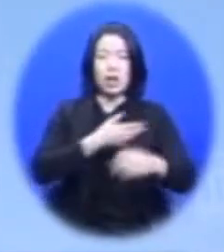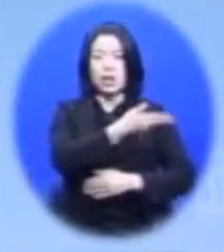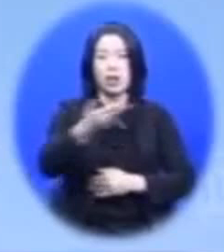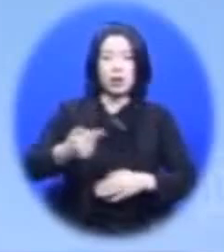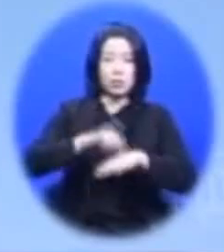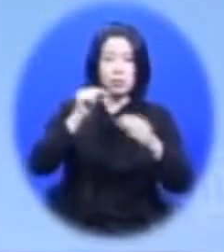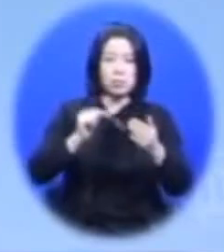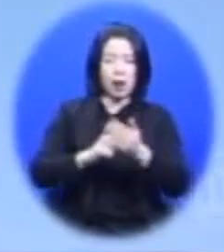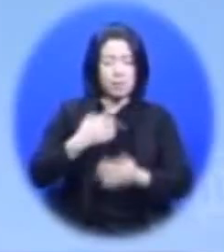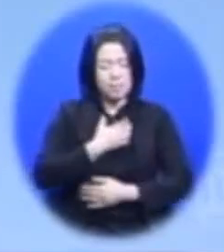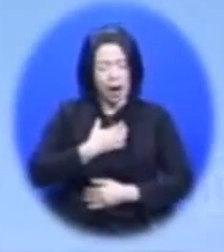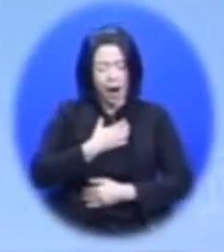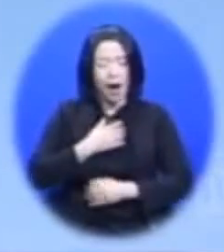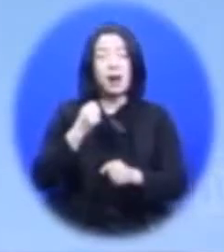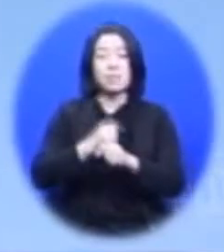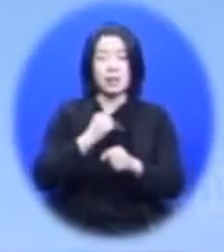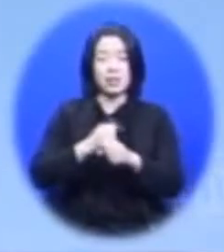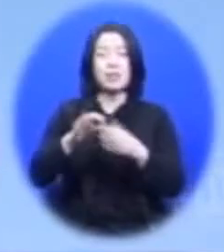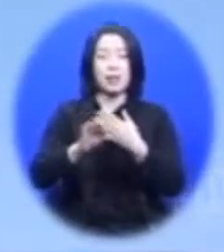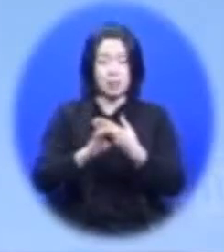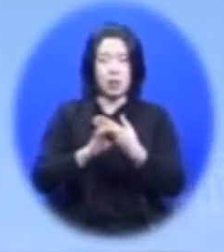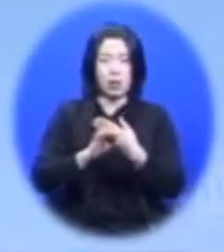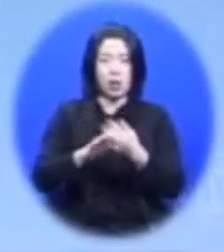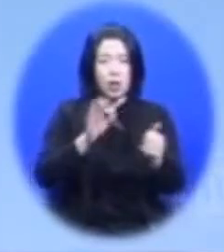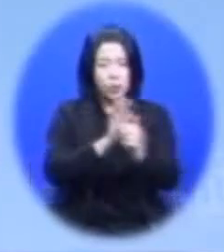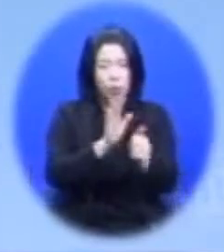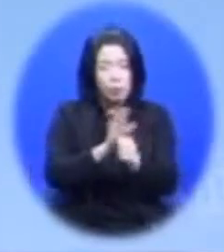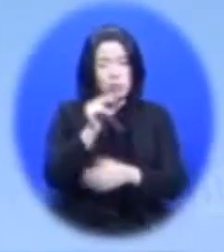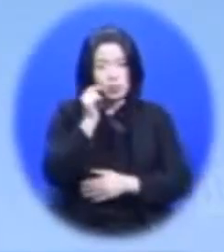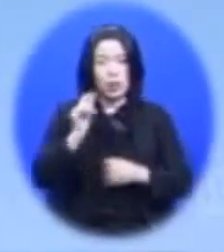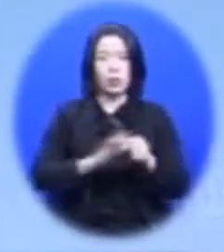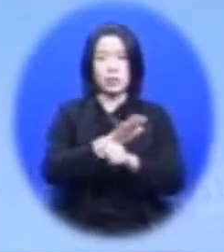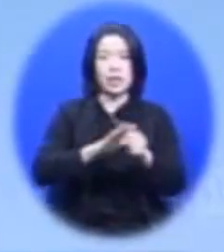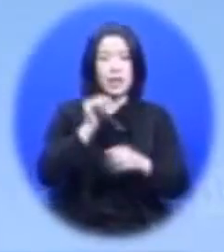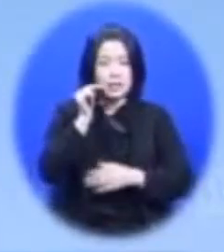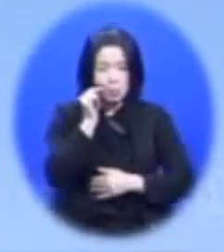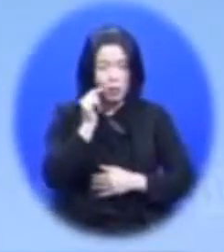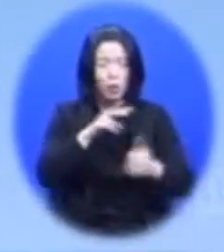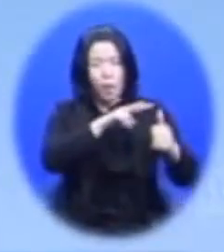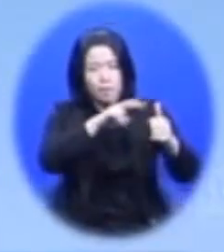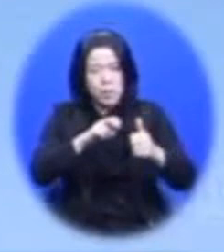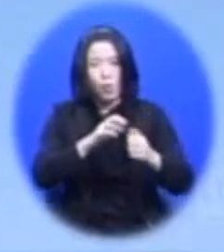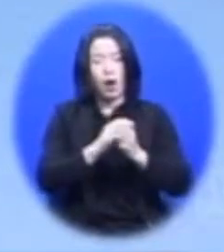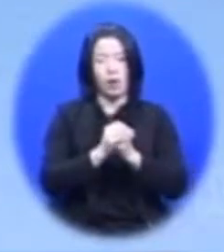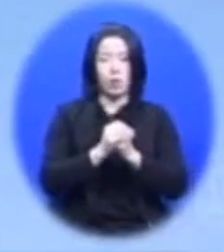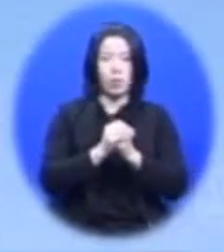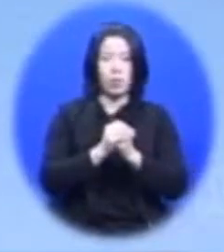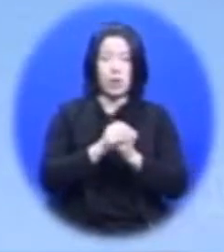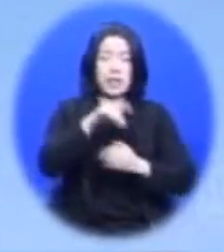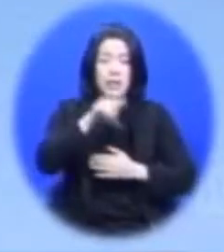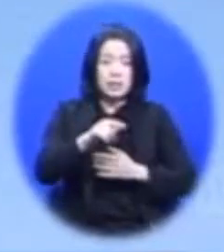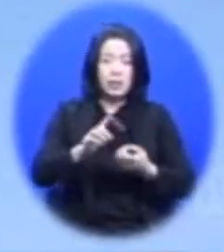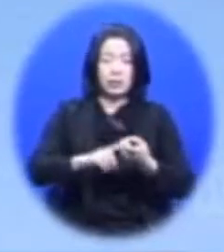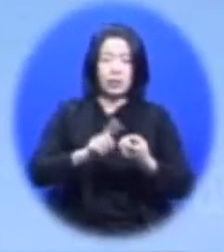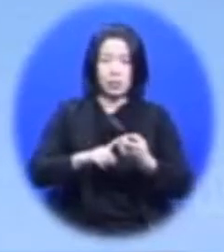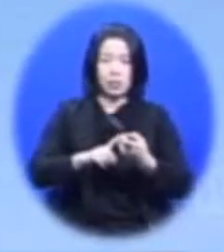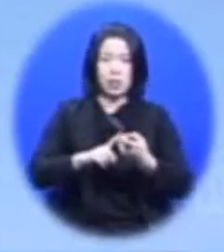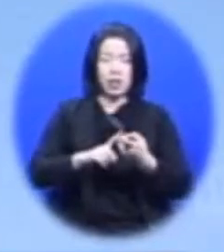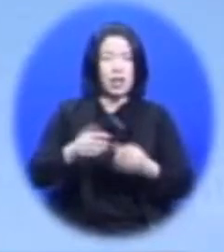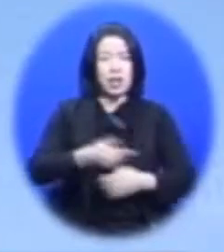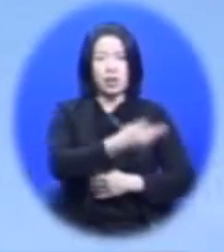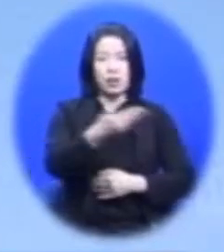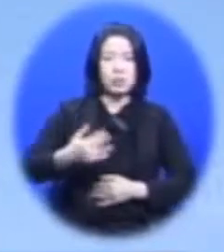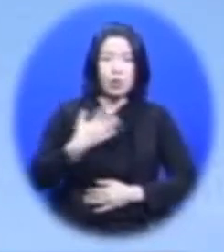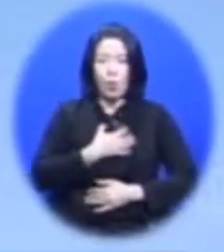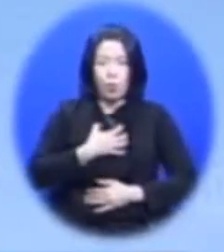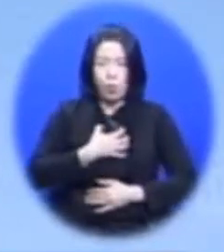마음을 괴롭게 하고 있다면, 돕지 못하고 사랑하지 못하고 미워하고 그게 여러분을 괴롭게 하고